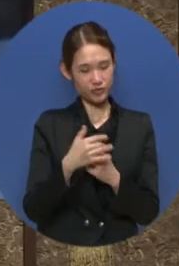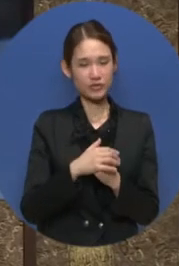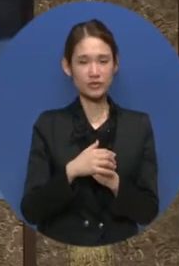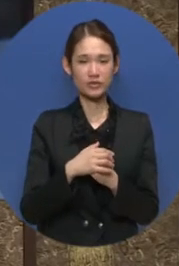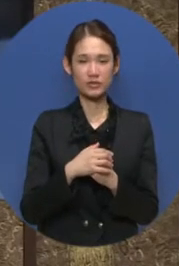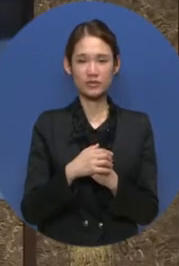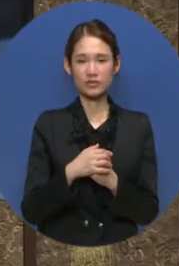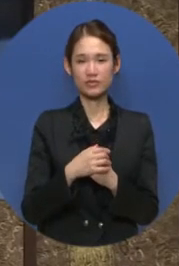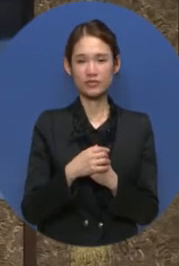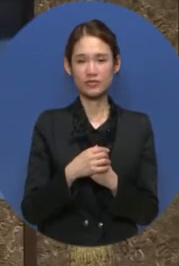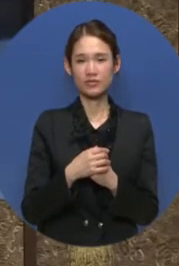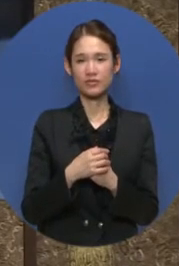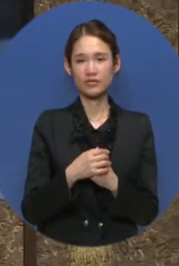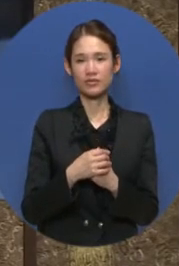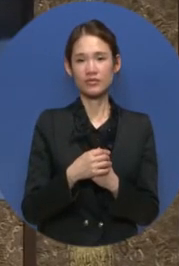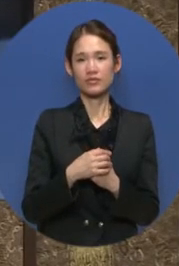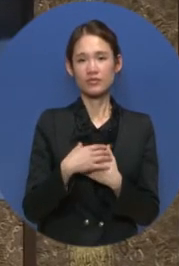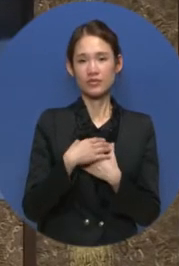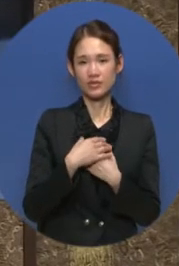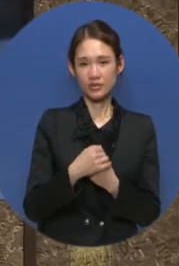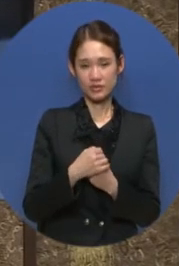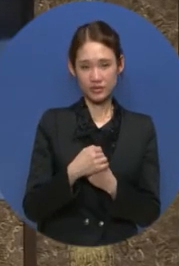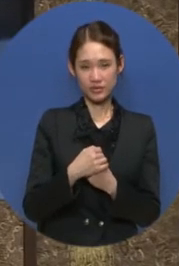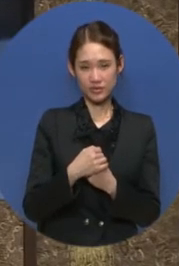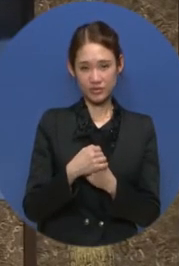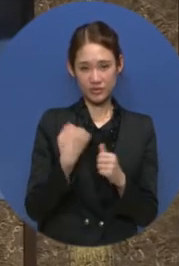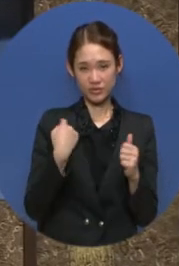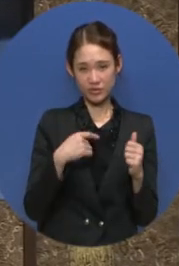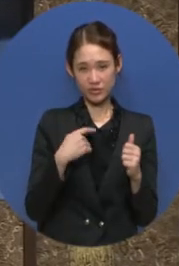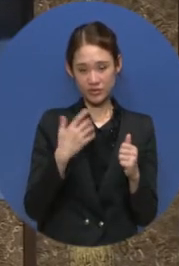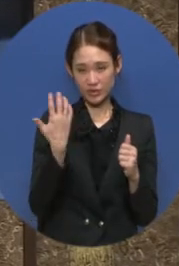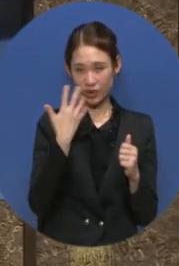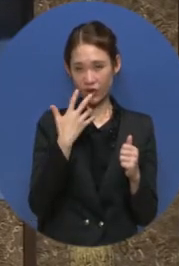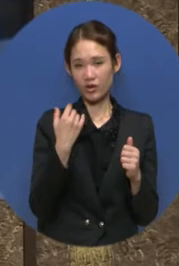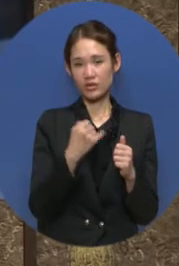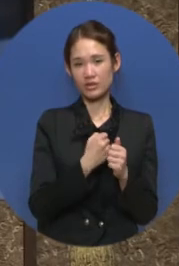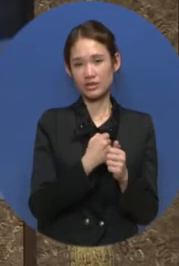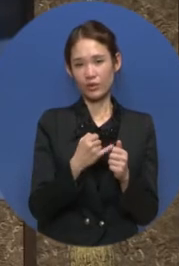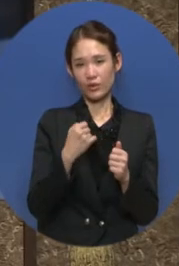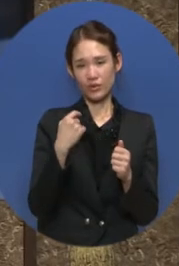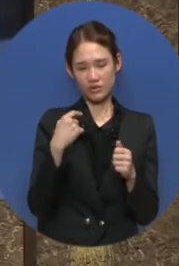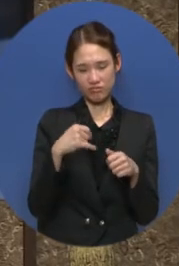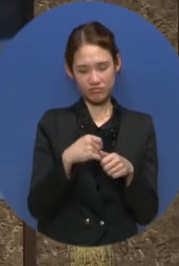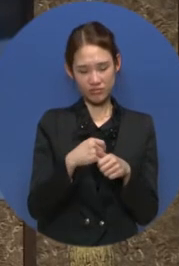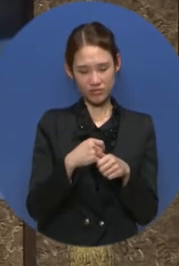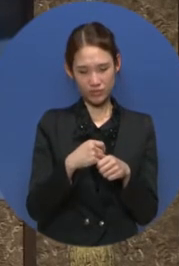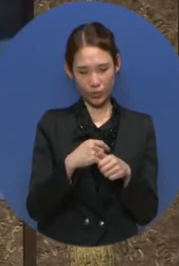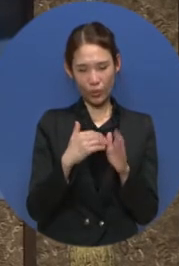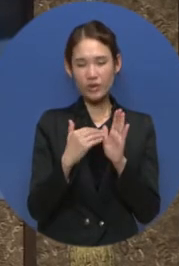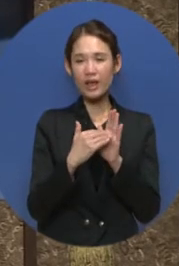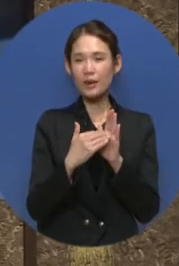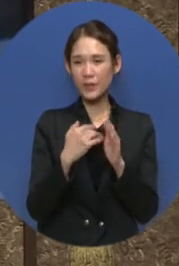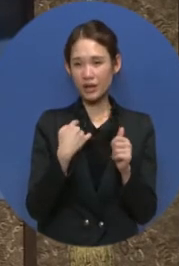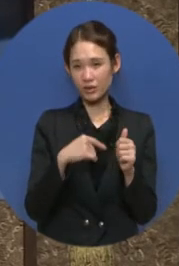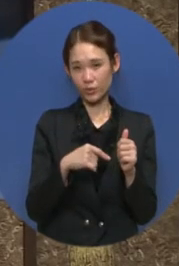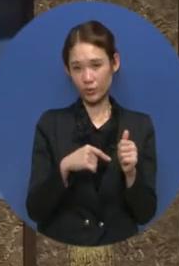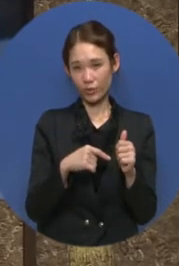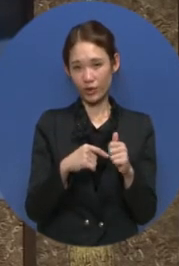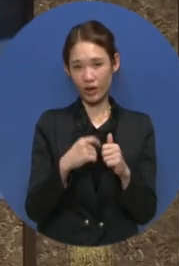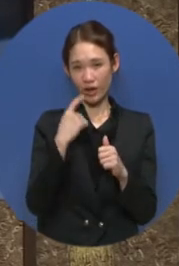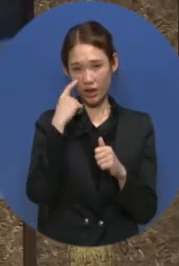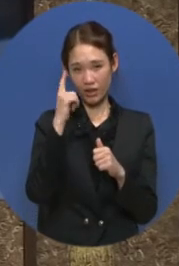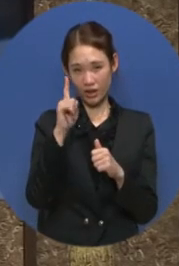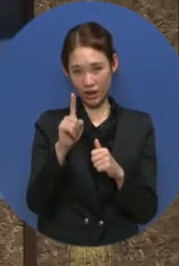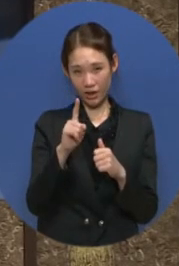하고. 그래서 이렇게 안전교육, 뭐 성희롱 예방교육 이렇게 하고요. 예. 또 저희가 이제 한 달에 한 번씩은 회의를 하고